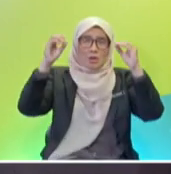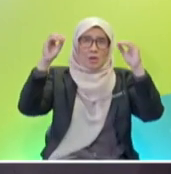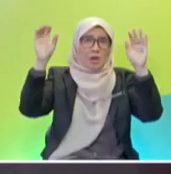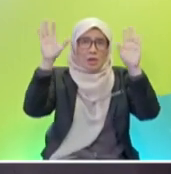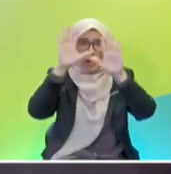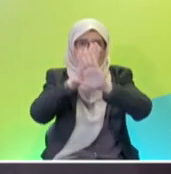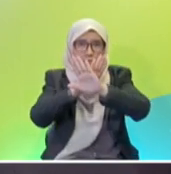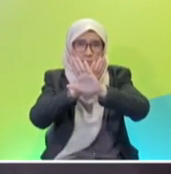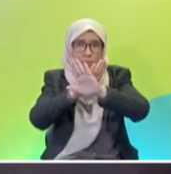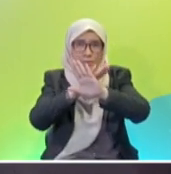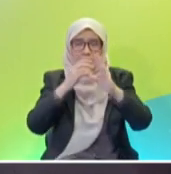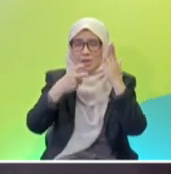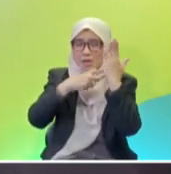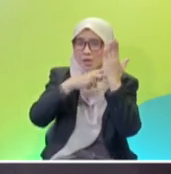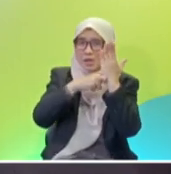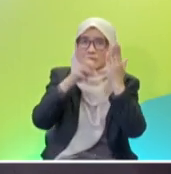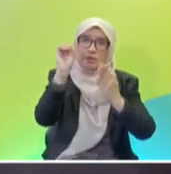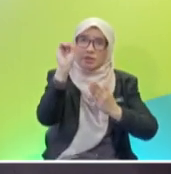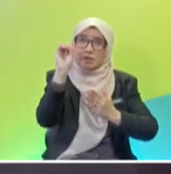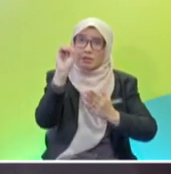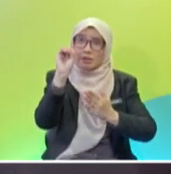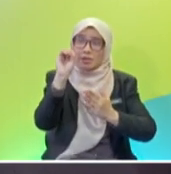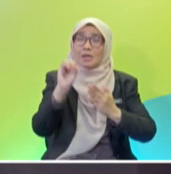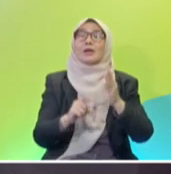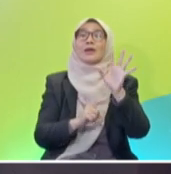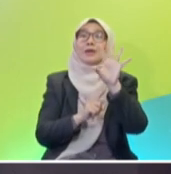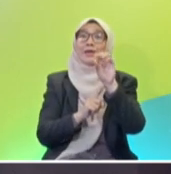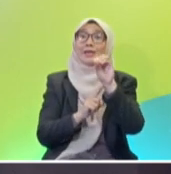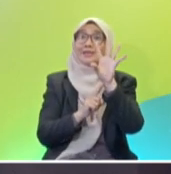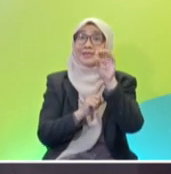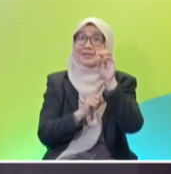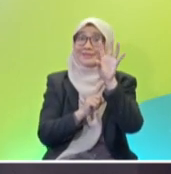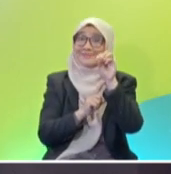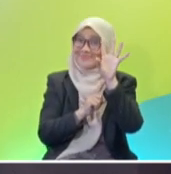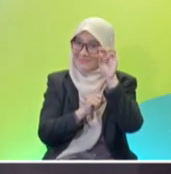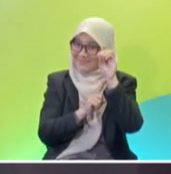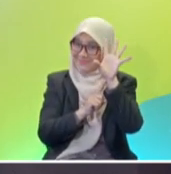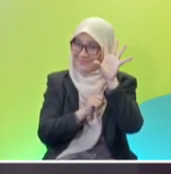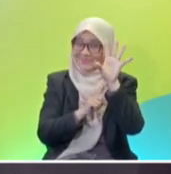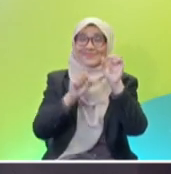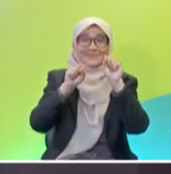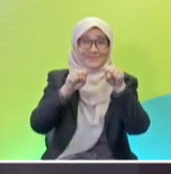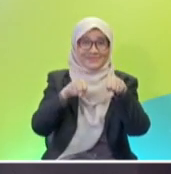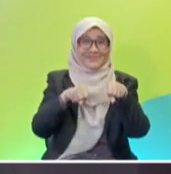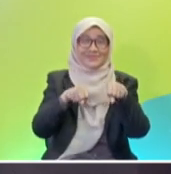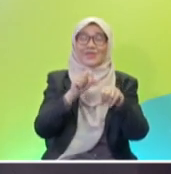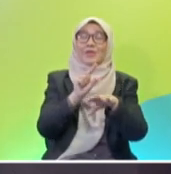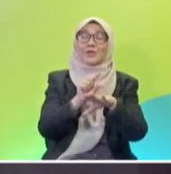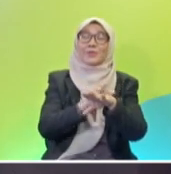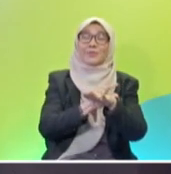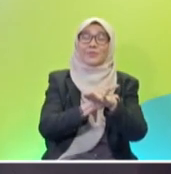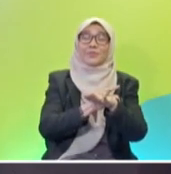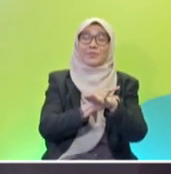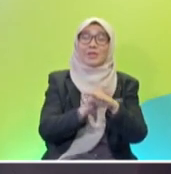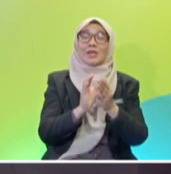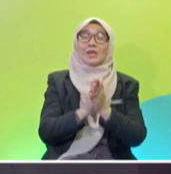sini ada contohnya apa dia? Seperti lilin ya, cikgu. Memang lilin. Jadi lilin ni juga adalah contoh